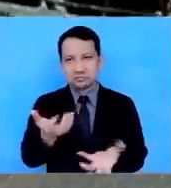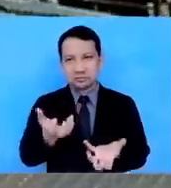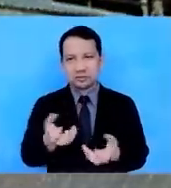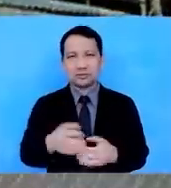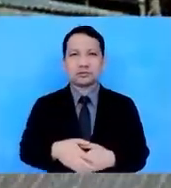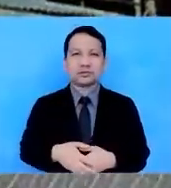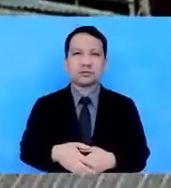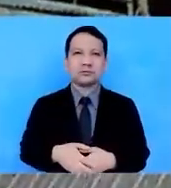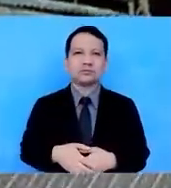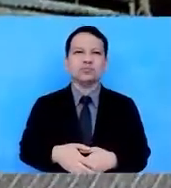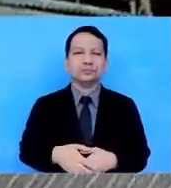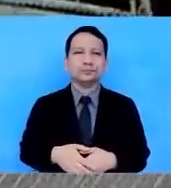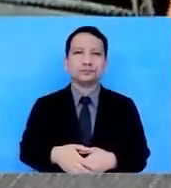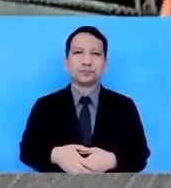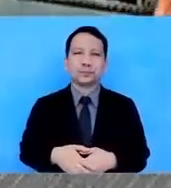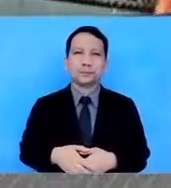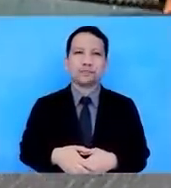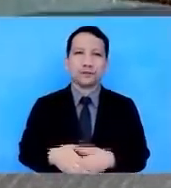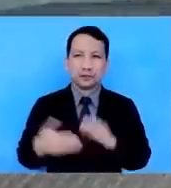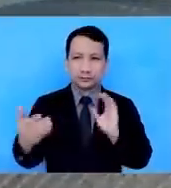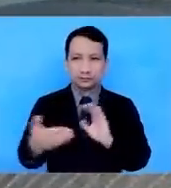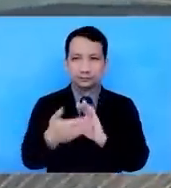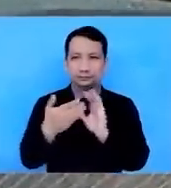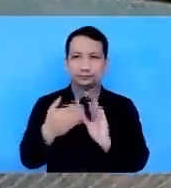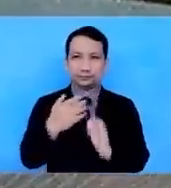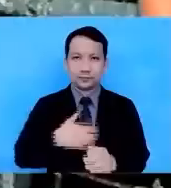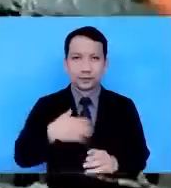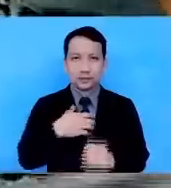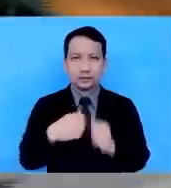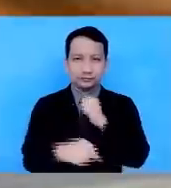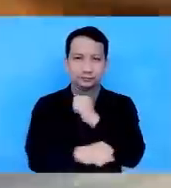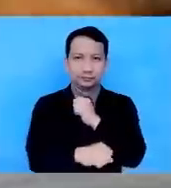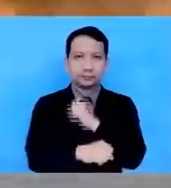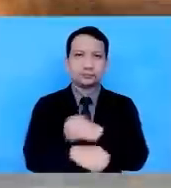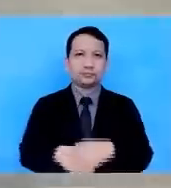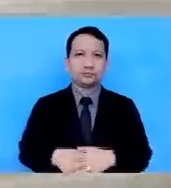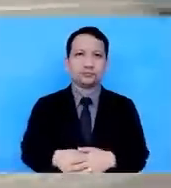namin. Nahaharap sila sa reklamong pagnanakaw.